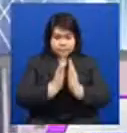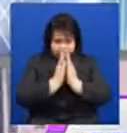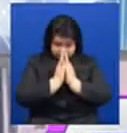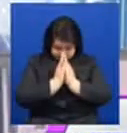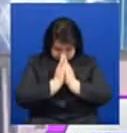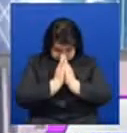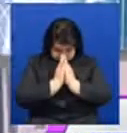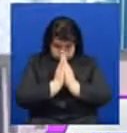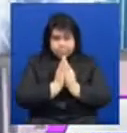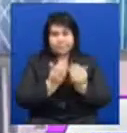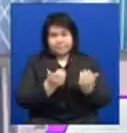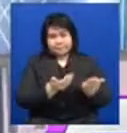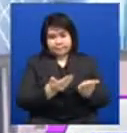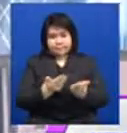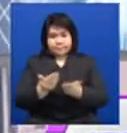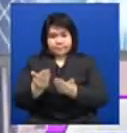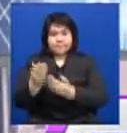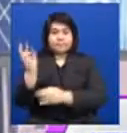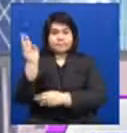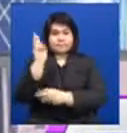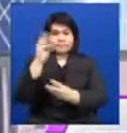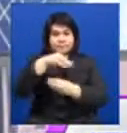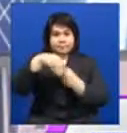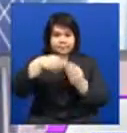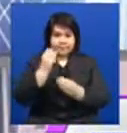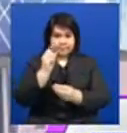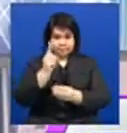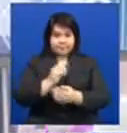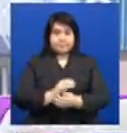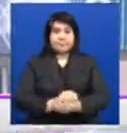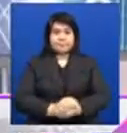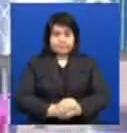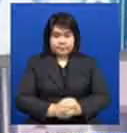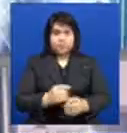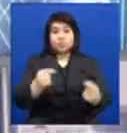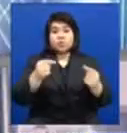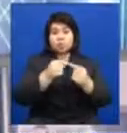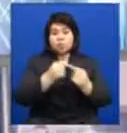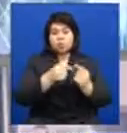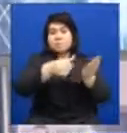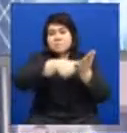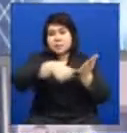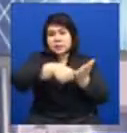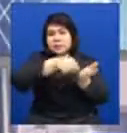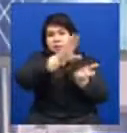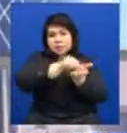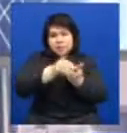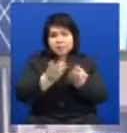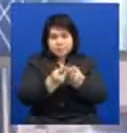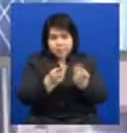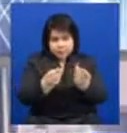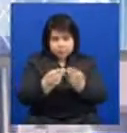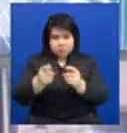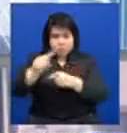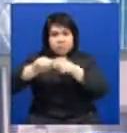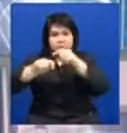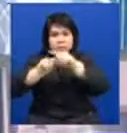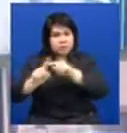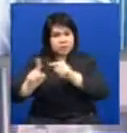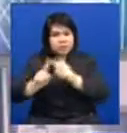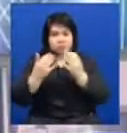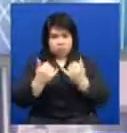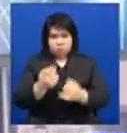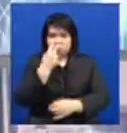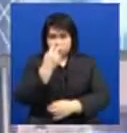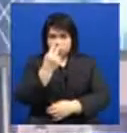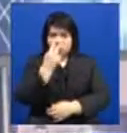สวัสดีค่ะคุณผู้ชมค่ะต้อนรับเข้าสู่ช่วงเวลาของข่าวเที่ยงเศรษฐกิจนะคะเรื่องของการจัดเก็บภาษีที่ดินและสิ่งปลูกสร้างก็ยังเป็นประเด็นที่ยังต้องติดต